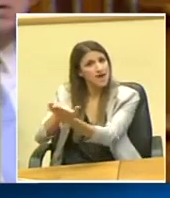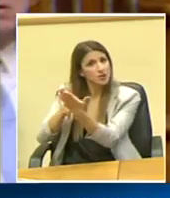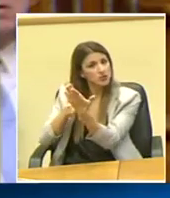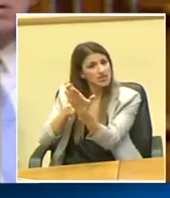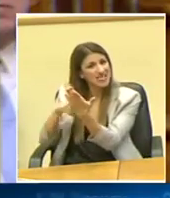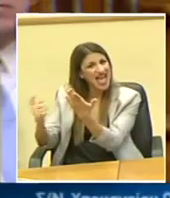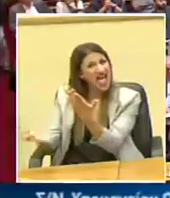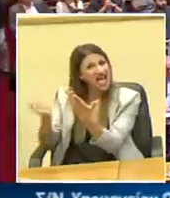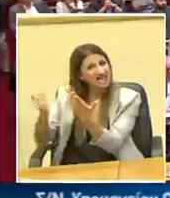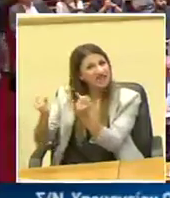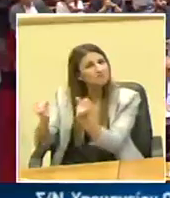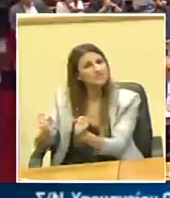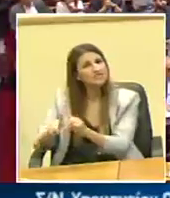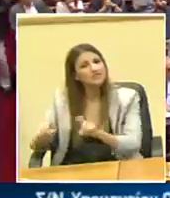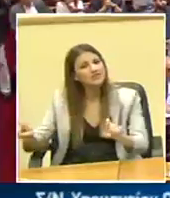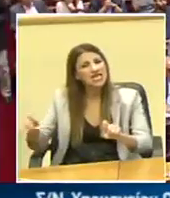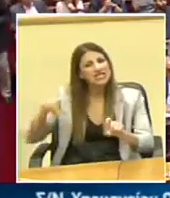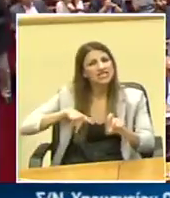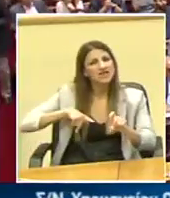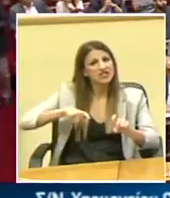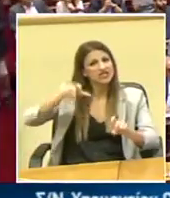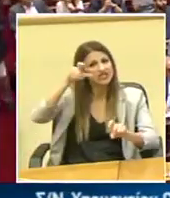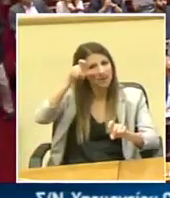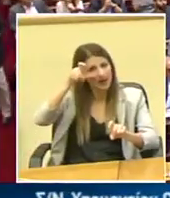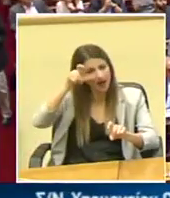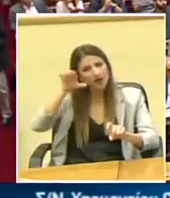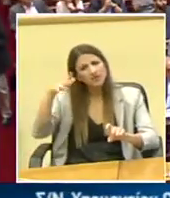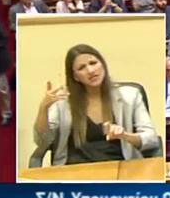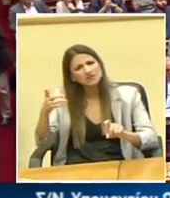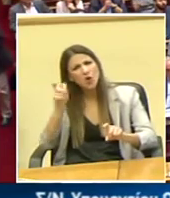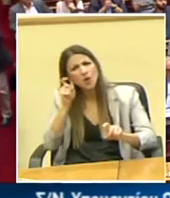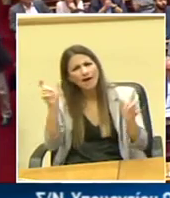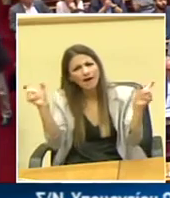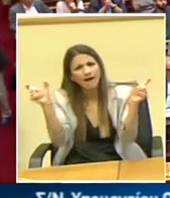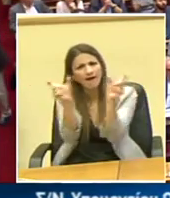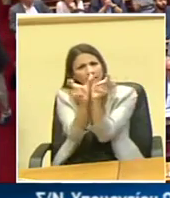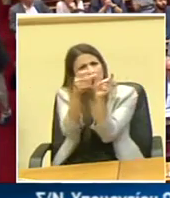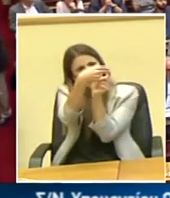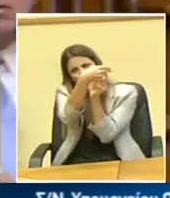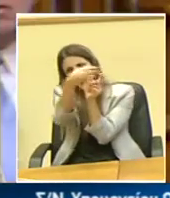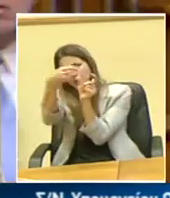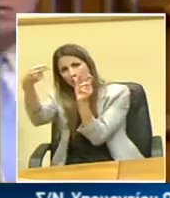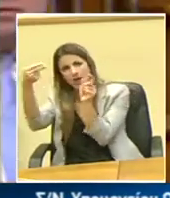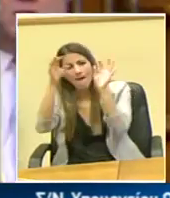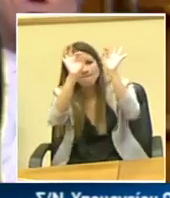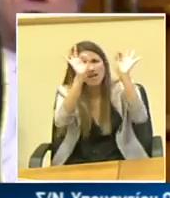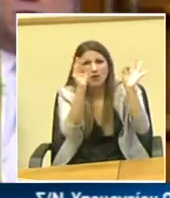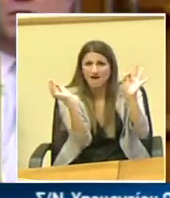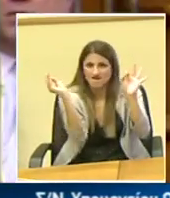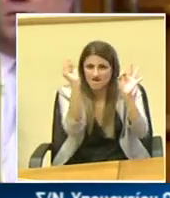θέση και της κυβέρνησης Σαμαρά, που ήταν σύνθετη ονομασία, προφανώς με τον όρο Μακεδονία, με γεωγραφικό